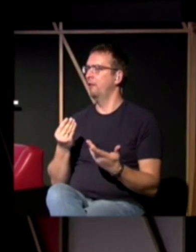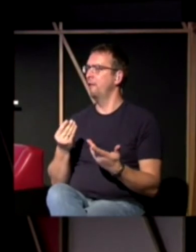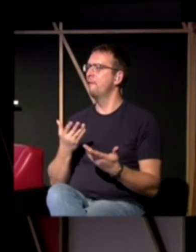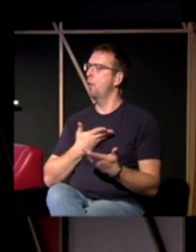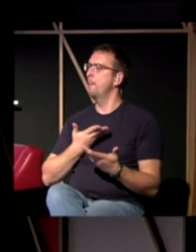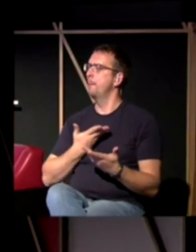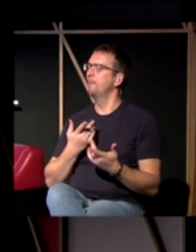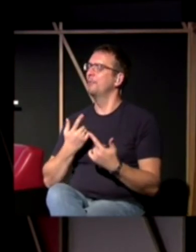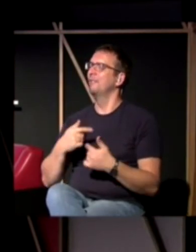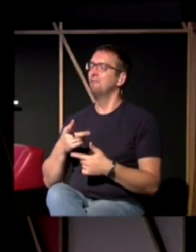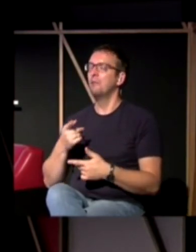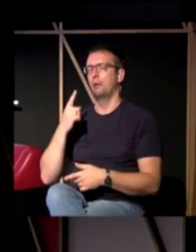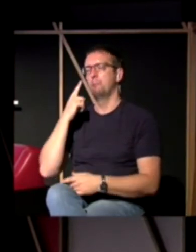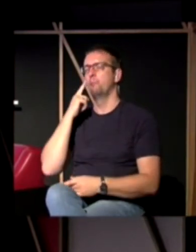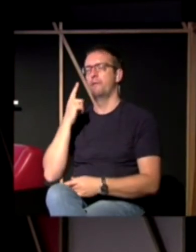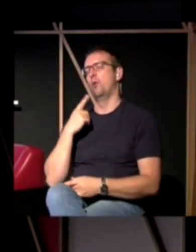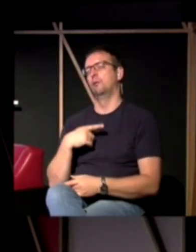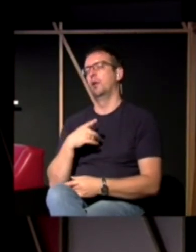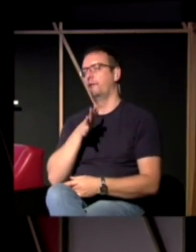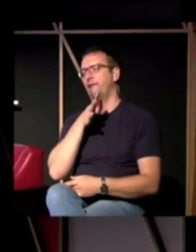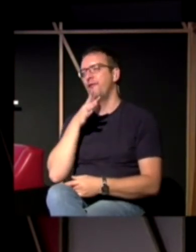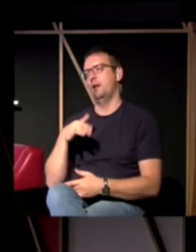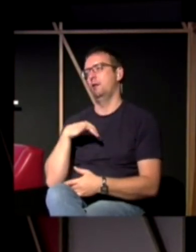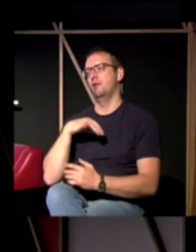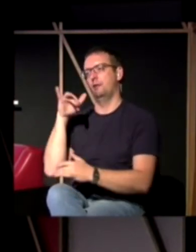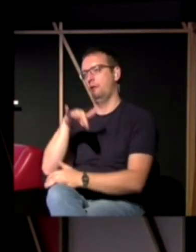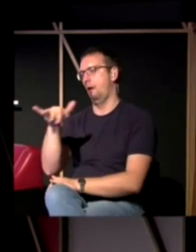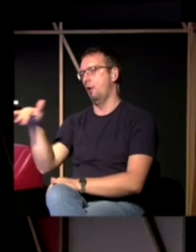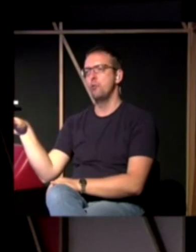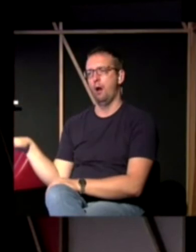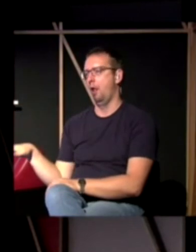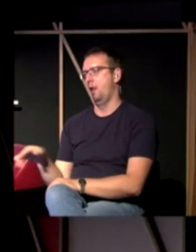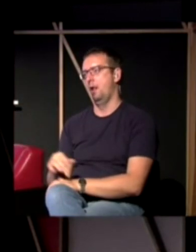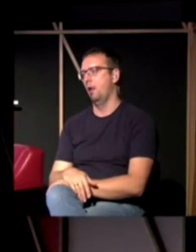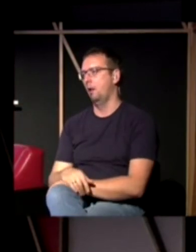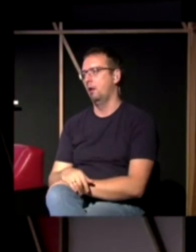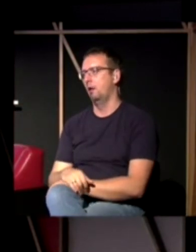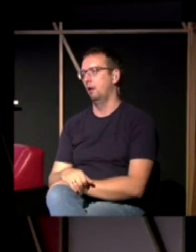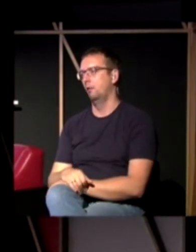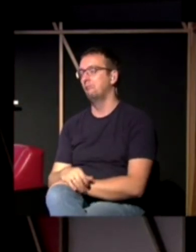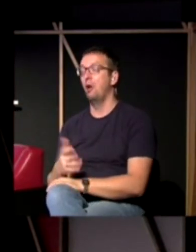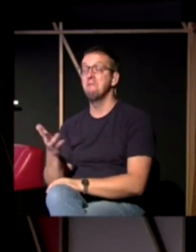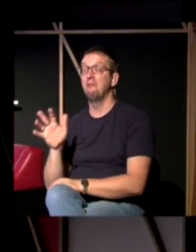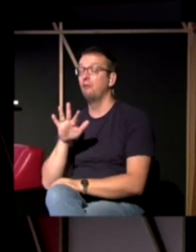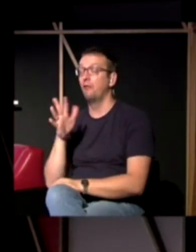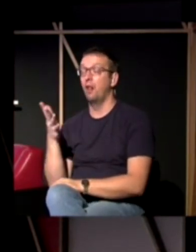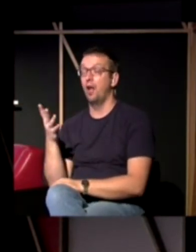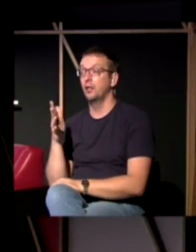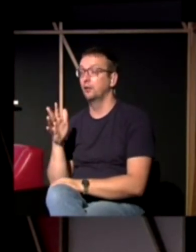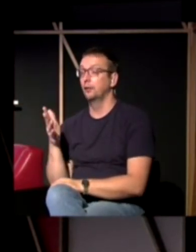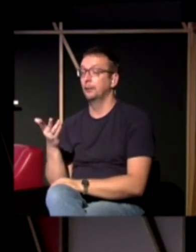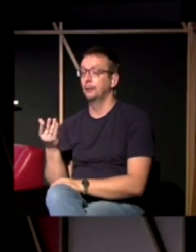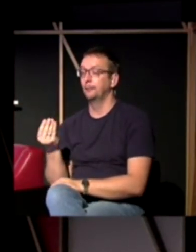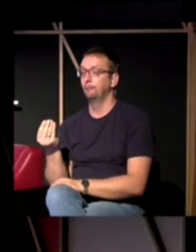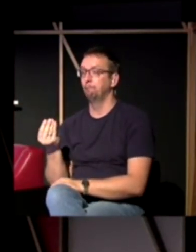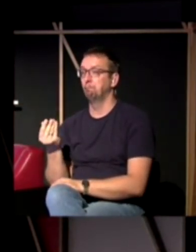клубном уровне, на уровне тех стран, где сейчас это вот пока на волонтерских основаниях или как у нас только развивается.